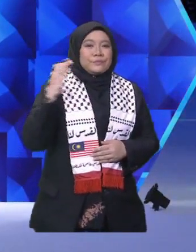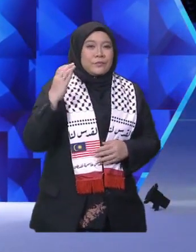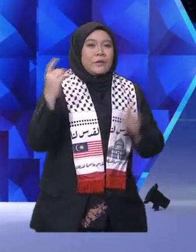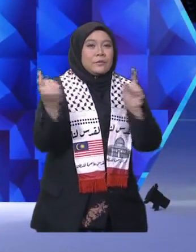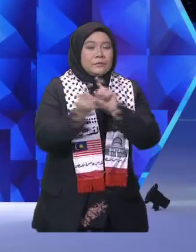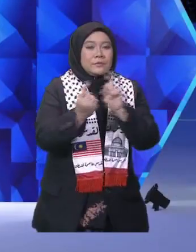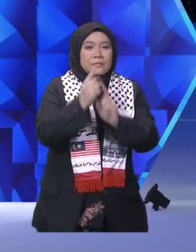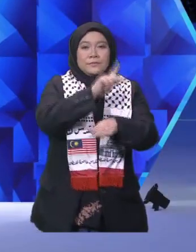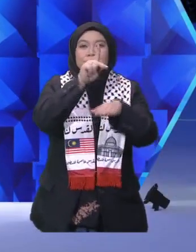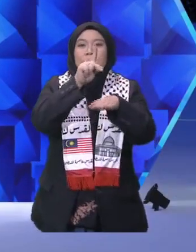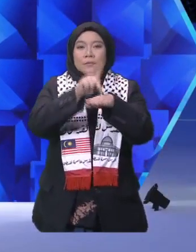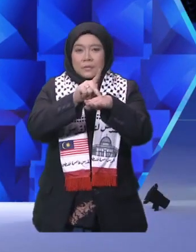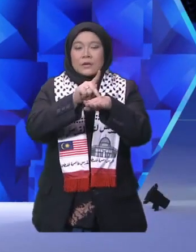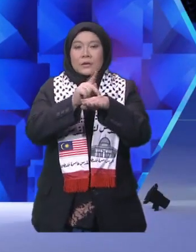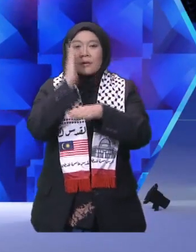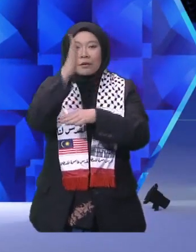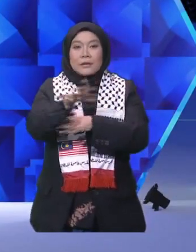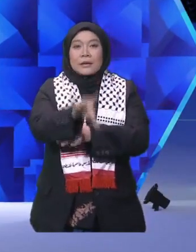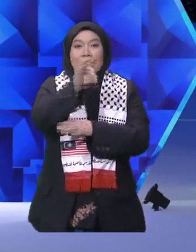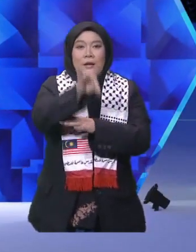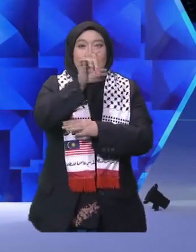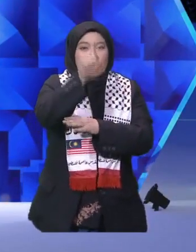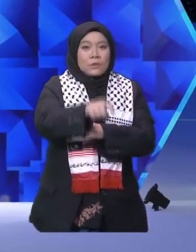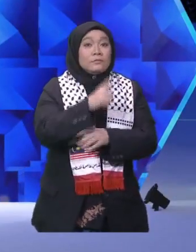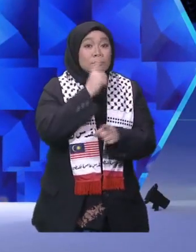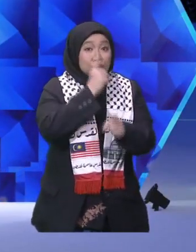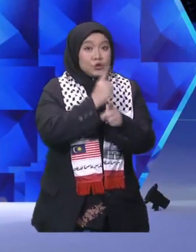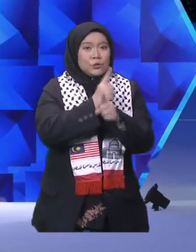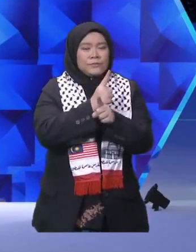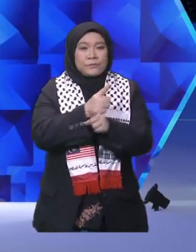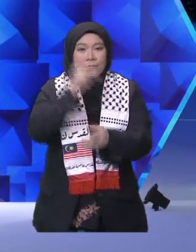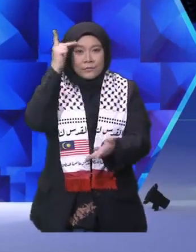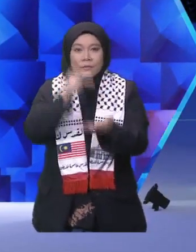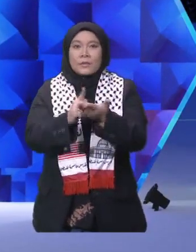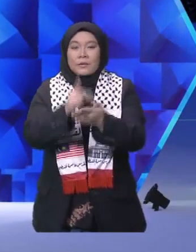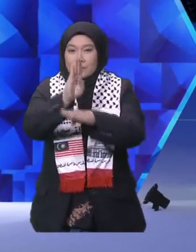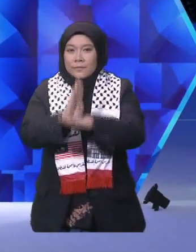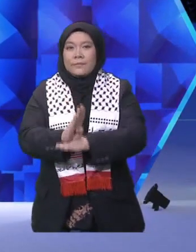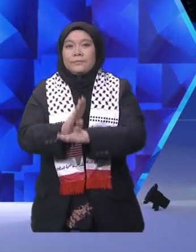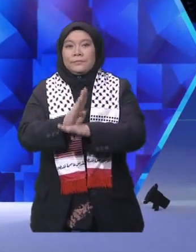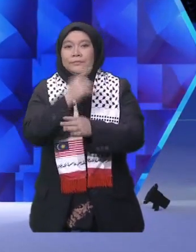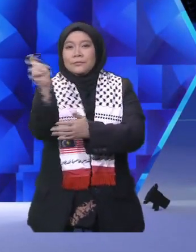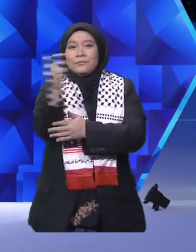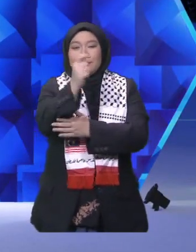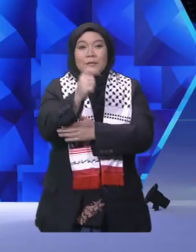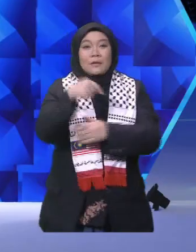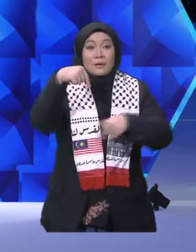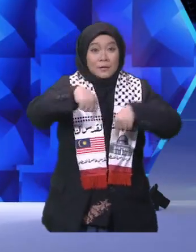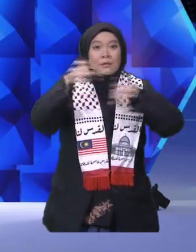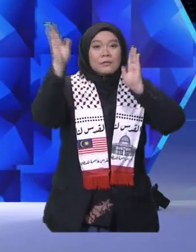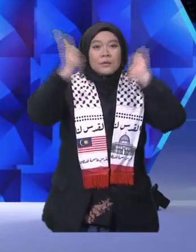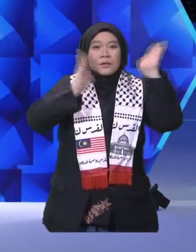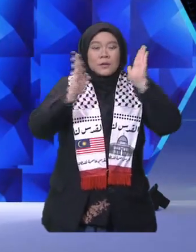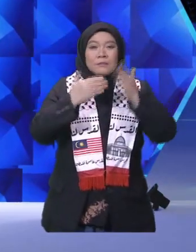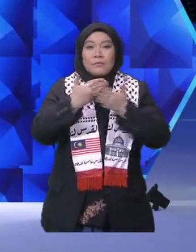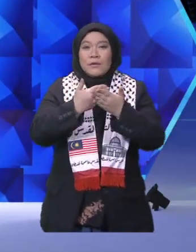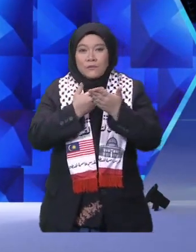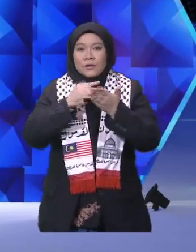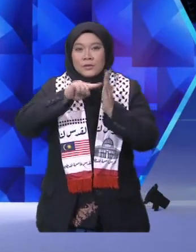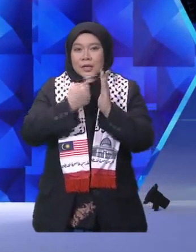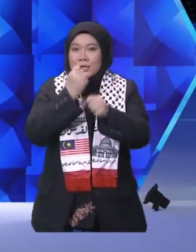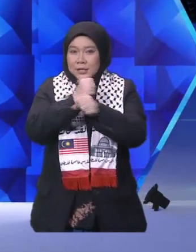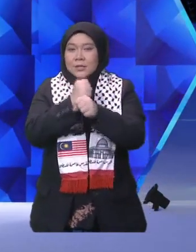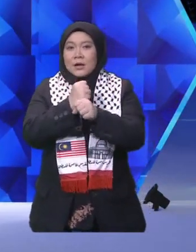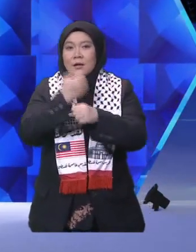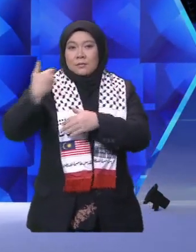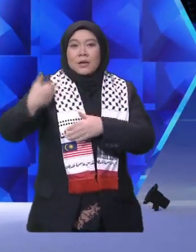Jurulatih Persorangan Kebangsaan yang bakal dilantik perlu benar-benar mengenali budaya badminton di Malaysia sebelum memulakan tugas mereka. Bekas pemain